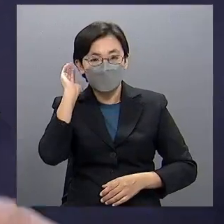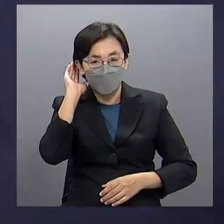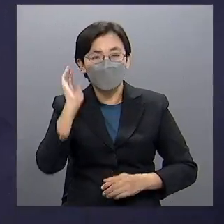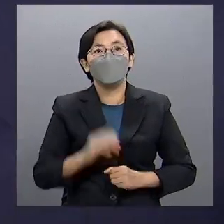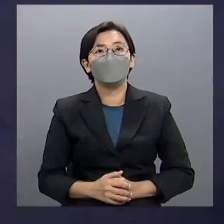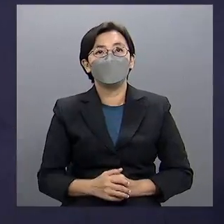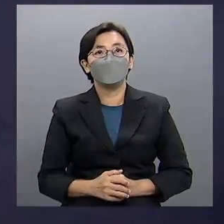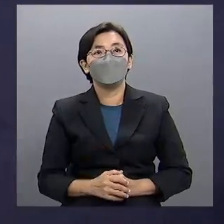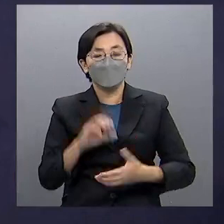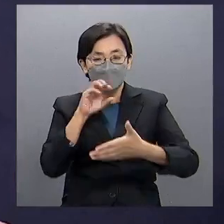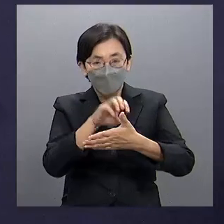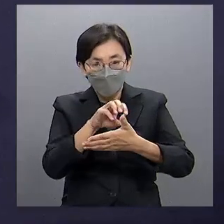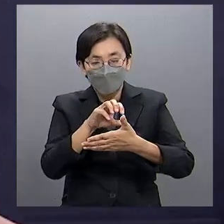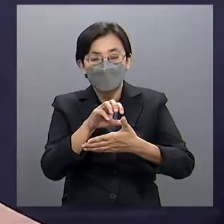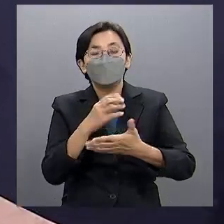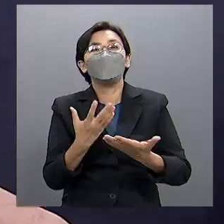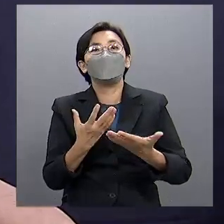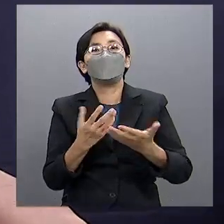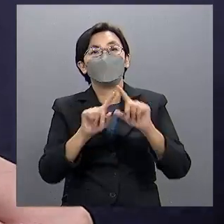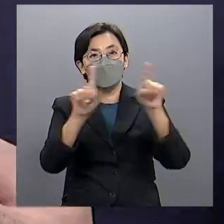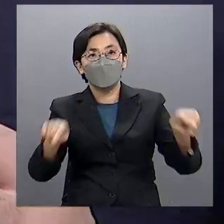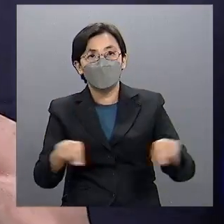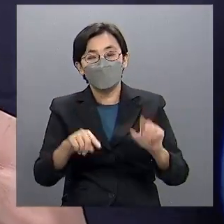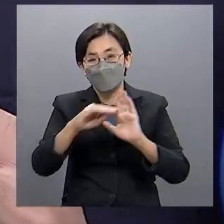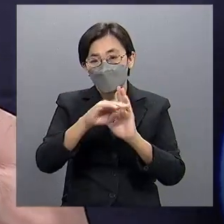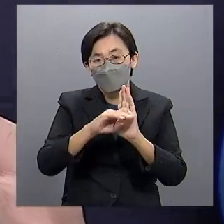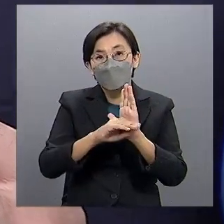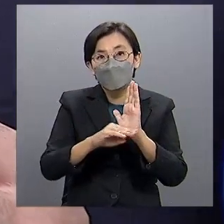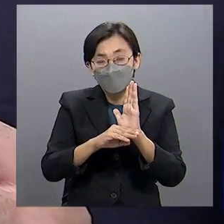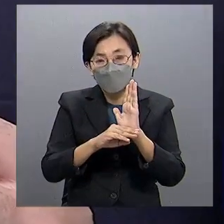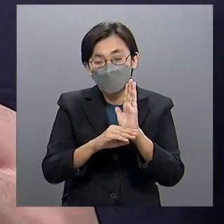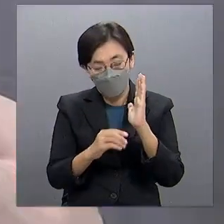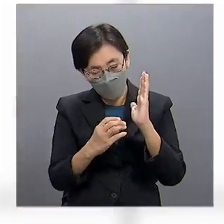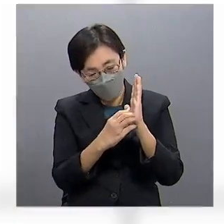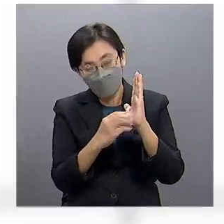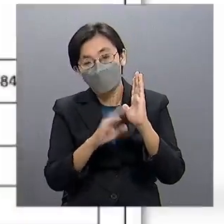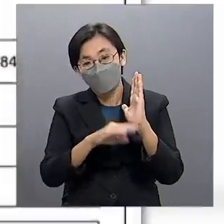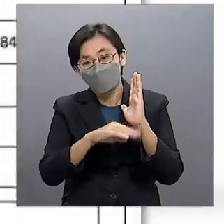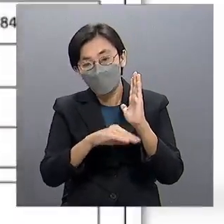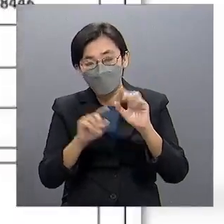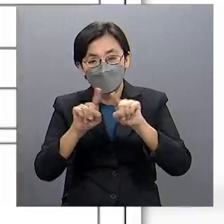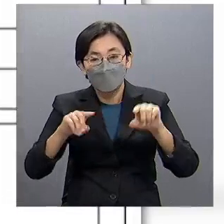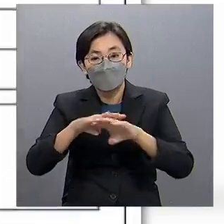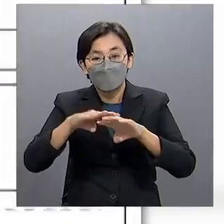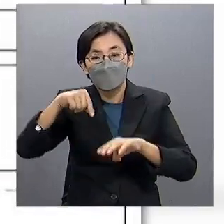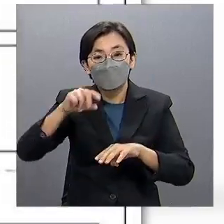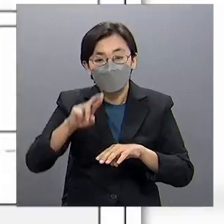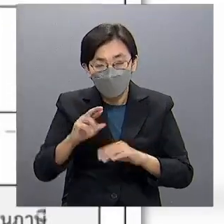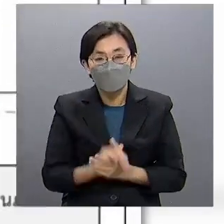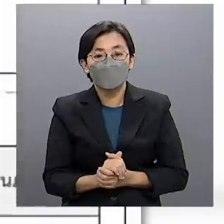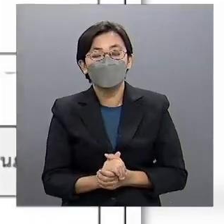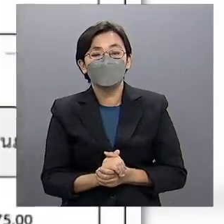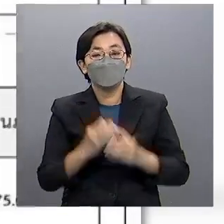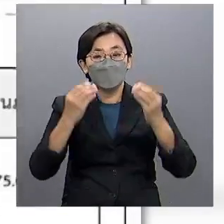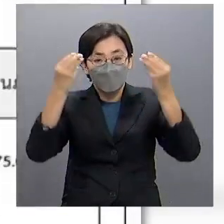มีเรื่องของการแสดงบัญชีรายการต่างๆแล้วอย่างที่บอกไปนะครับเลขบัตรประชาชนเรามีด้วยมีที่อยู่ของเราถูกต้องด้วย